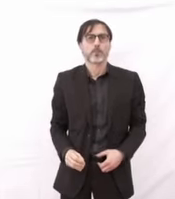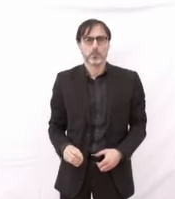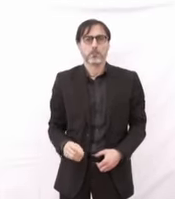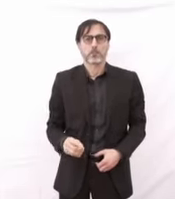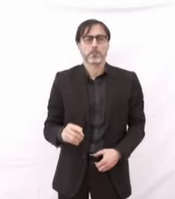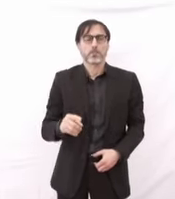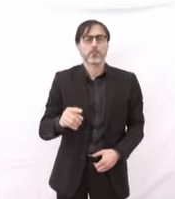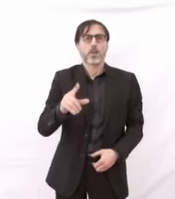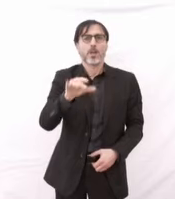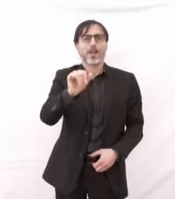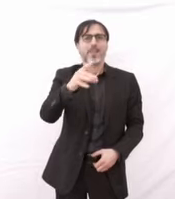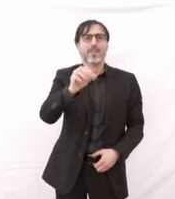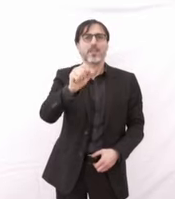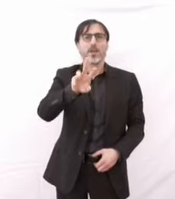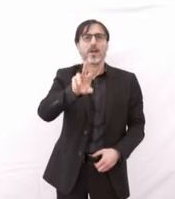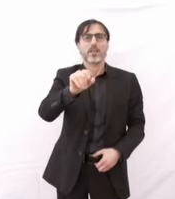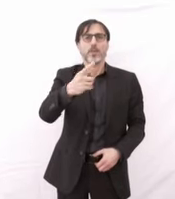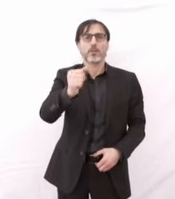Rosario Livatino,